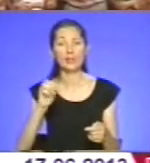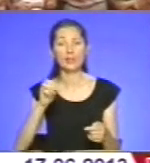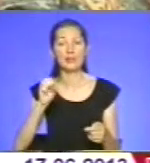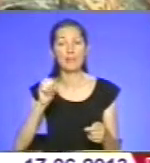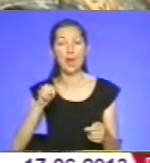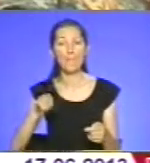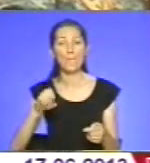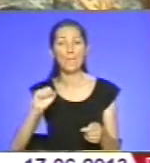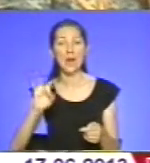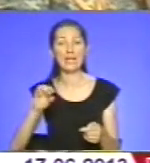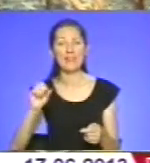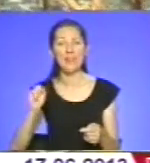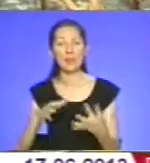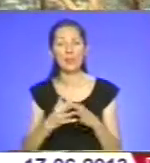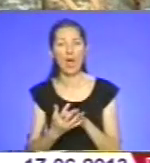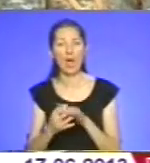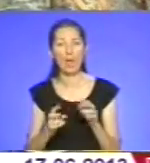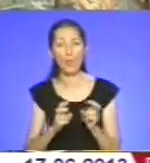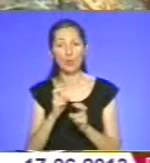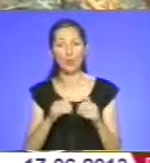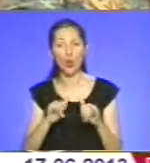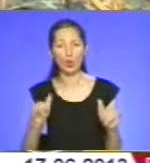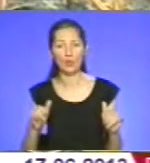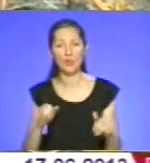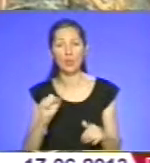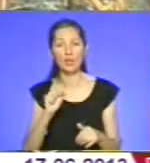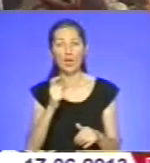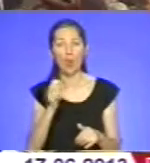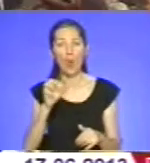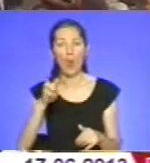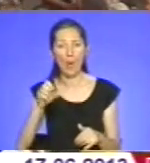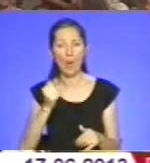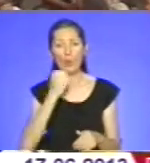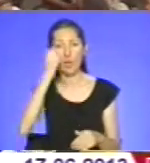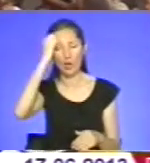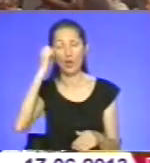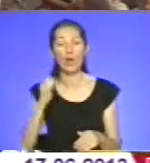розвитку обласної державної адміністрації Андрій Хома подякував владиці за